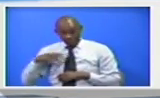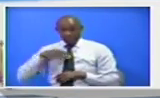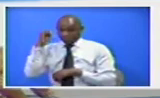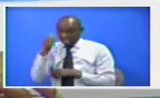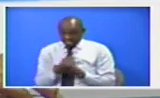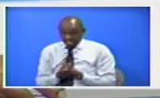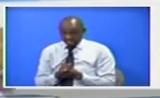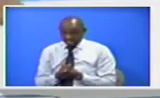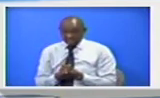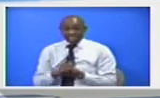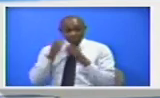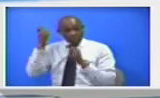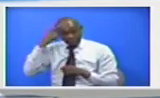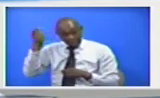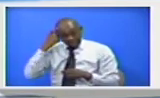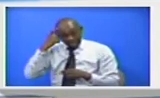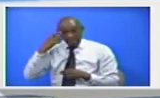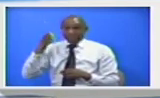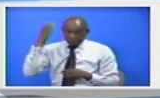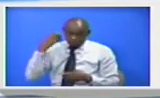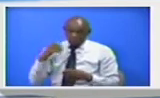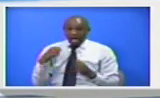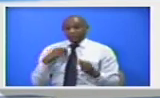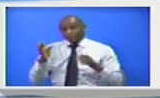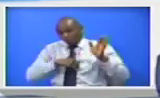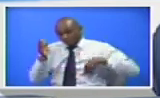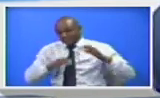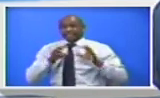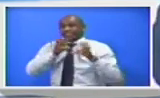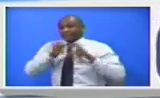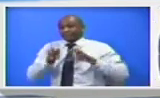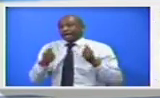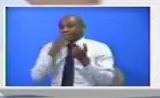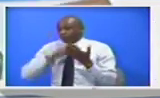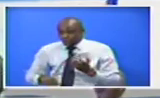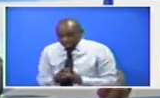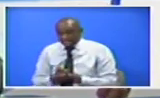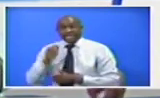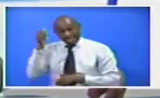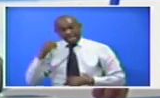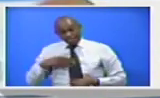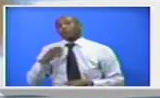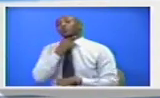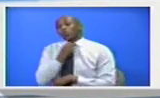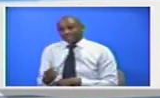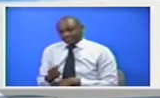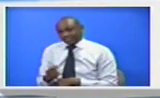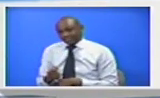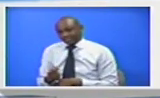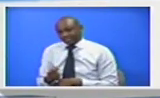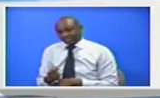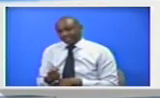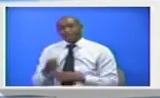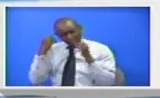Kenya ni ukikumbuka yale maneno ambayo yalizungumziwa katika Bomas draft ni kwamba Wakenya wanataka